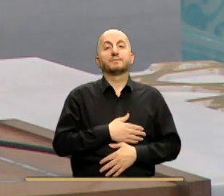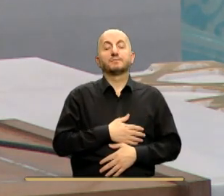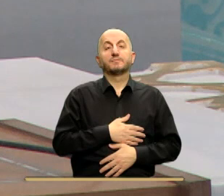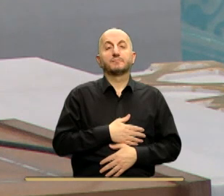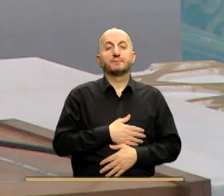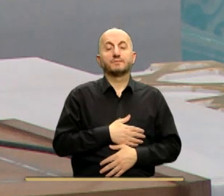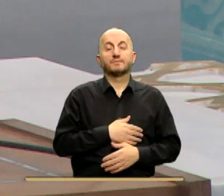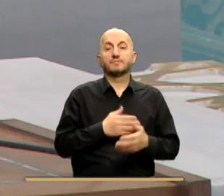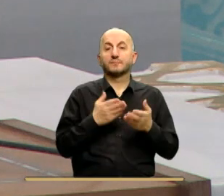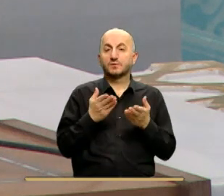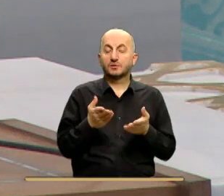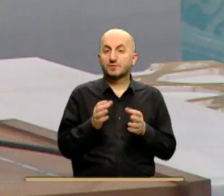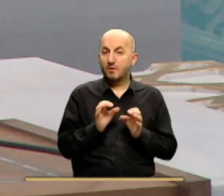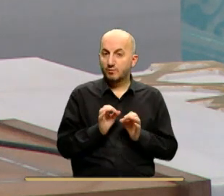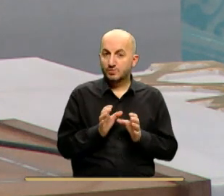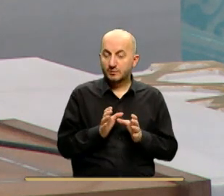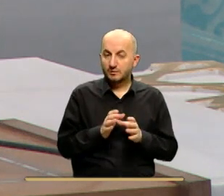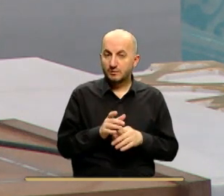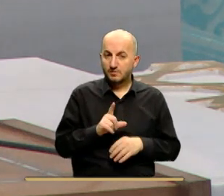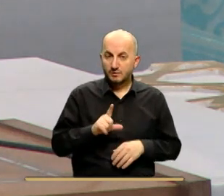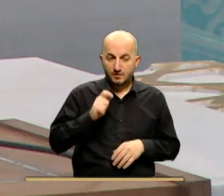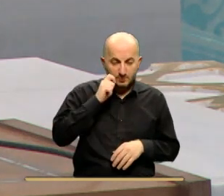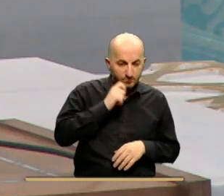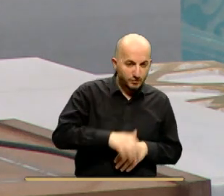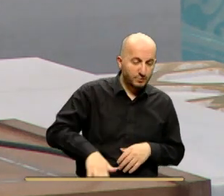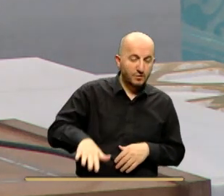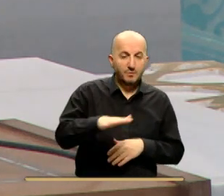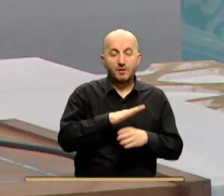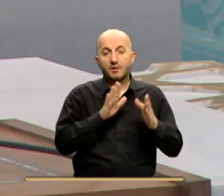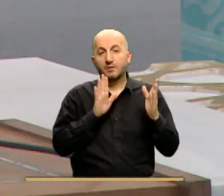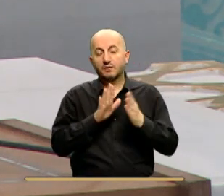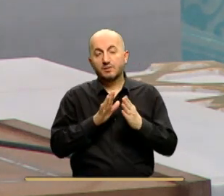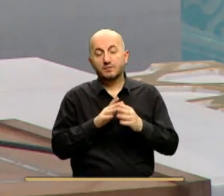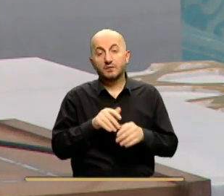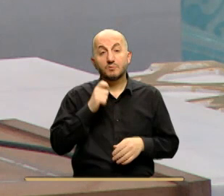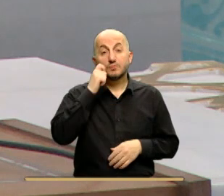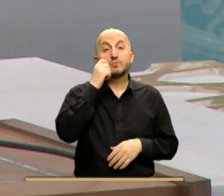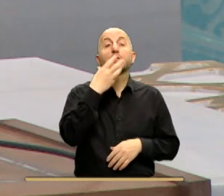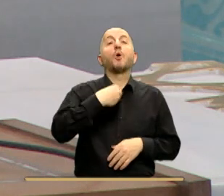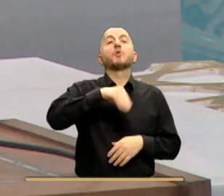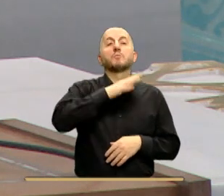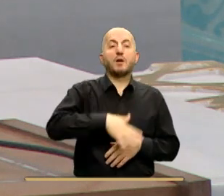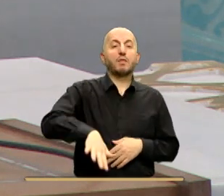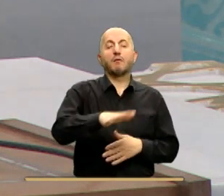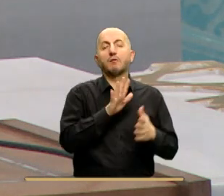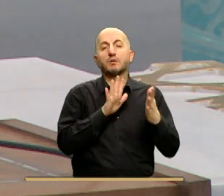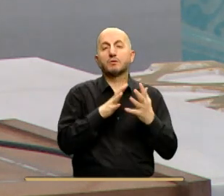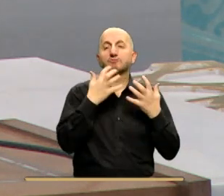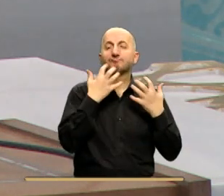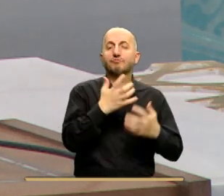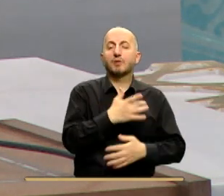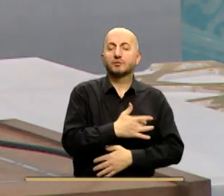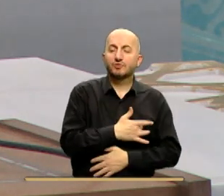işte bu şekilde gerek Müslümanlara karşı gerekse gayrimüslimlere karşı merhametli ve